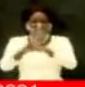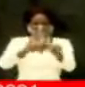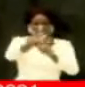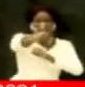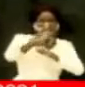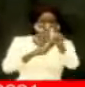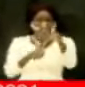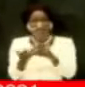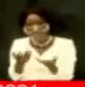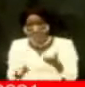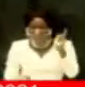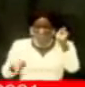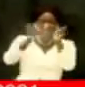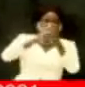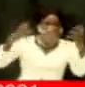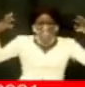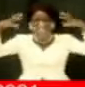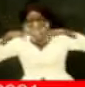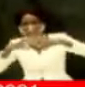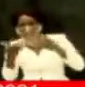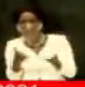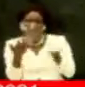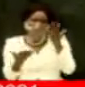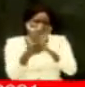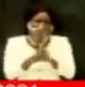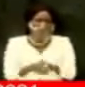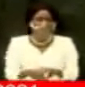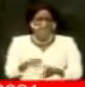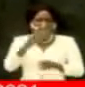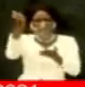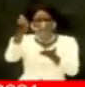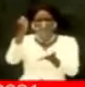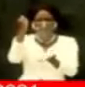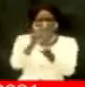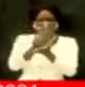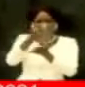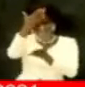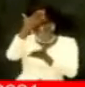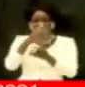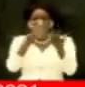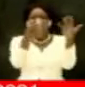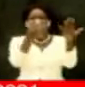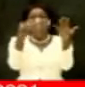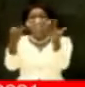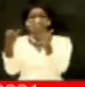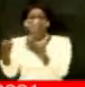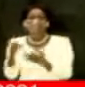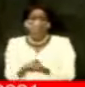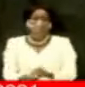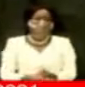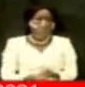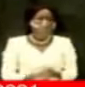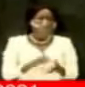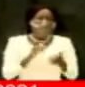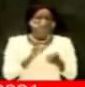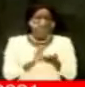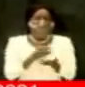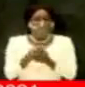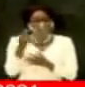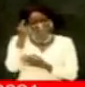musanduka zosasanduka iyayi chilombo cha 66 chifukwa ndinayamba kuti mwina tikudziwa za umoyo amandiwuza kuti kulali osa makhala mwina ndi ma side